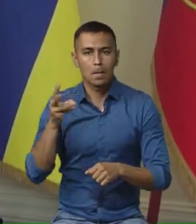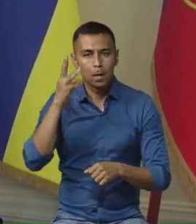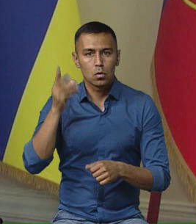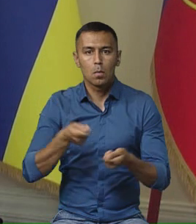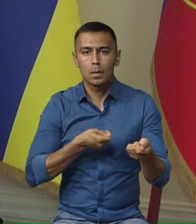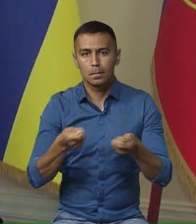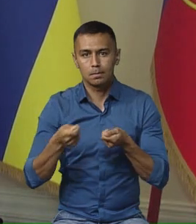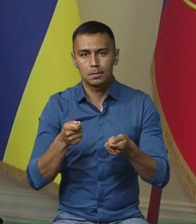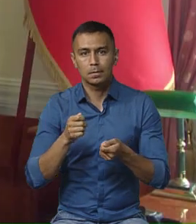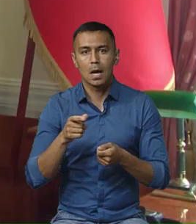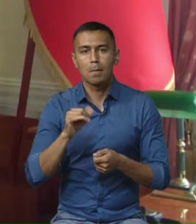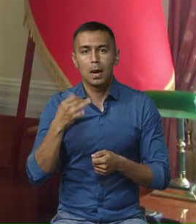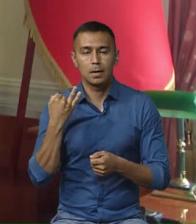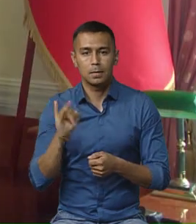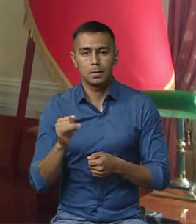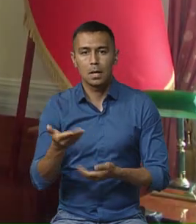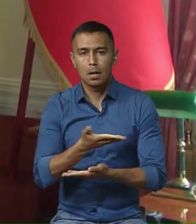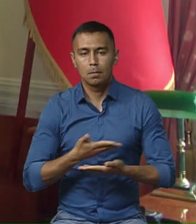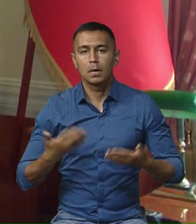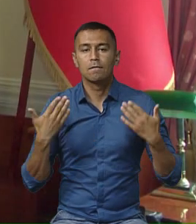адміністрації Сергій Гамалій. Ми вже